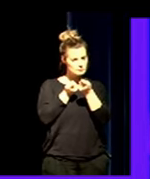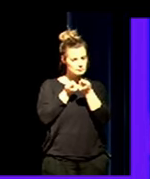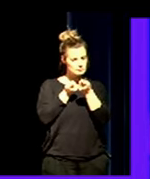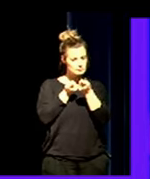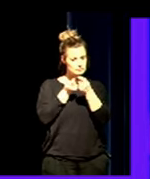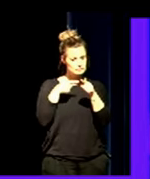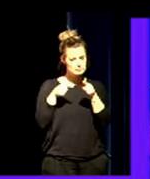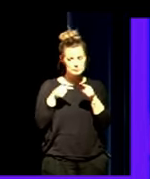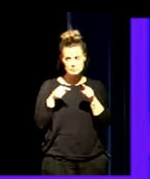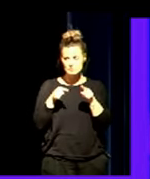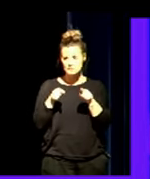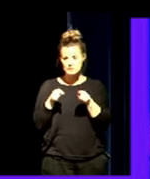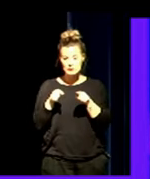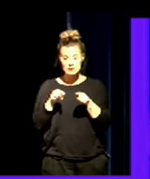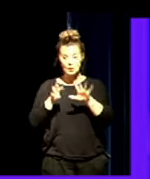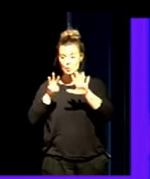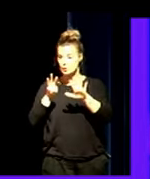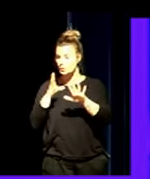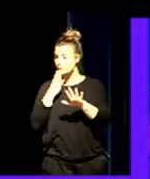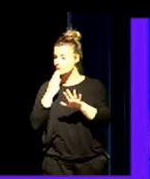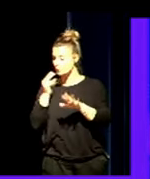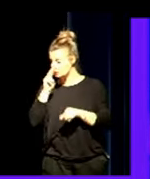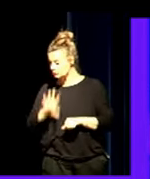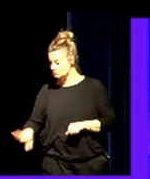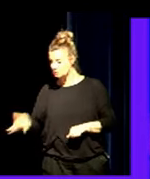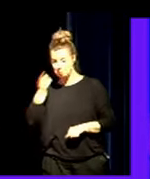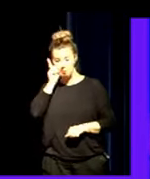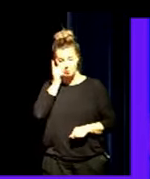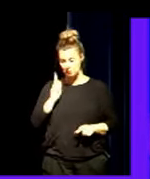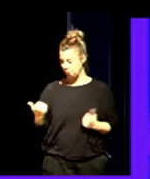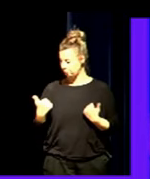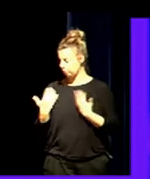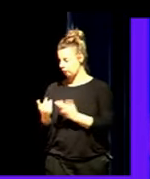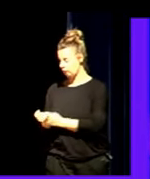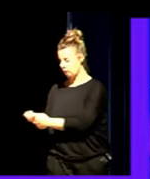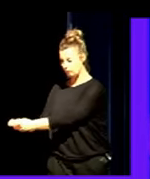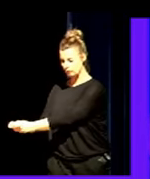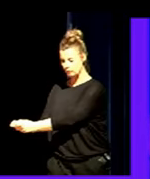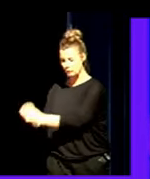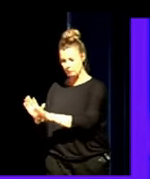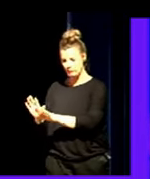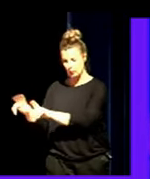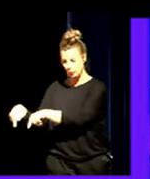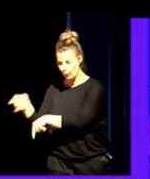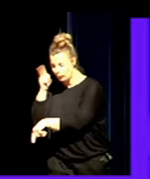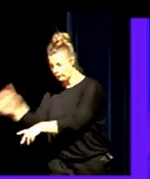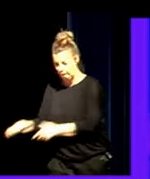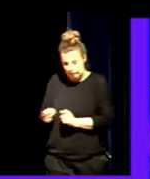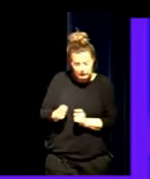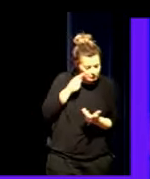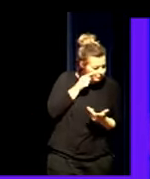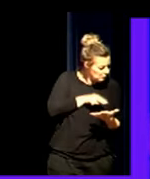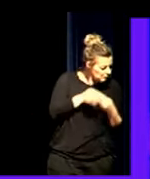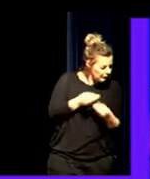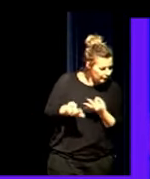Ematen diogu, ez da, 8 urteko ume bati zakeleko telefono bat, baina begiratzen diogu guztiz zer egiten duen, nolgarat